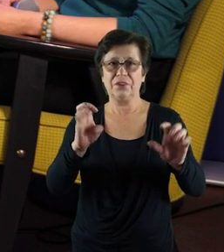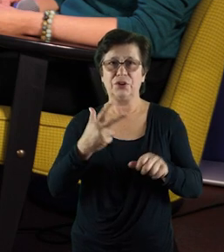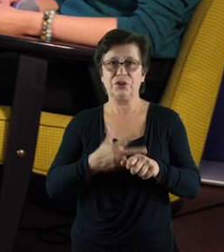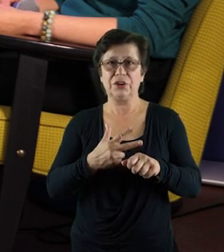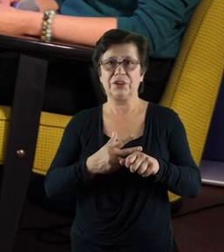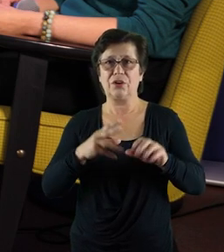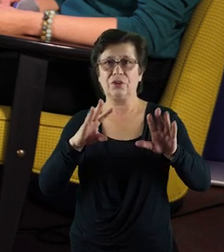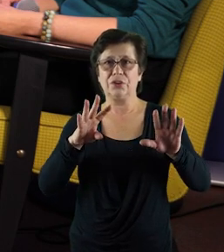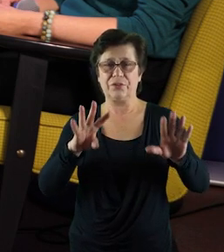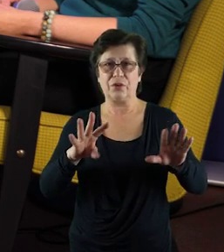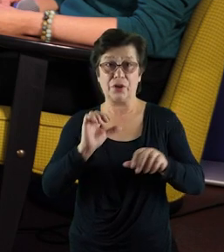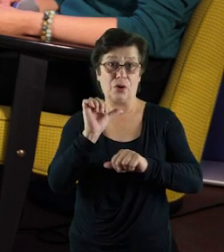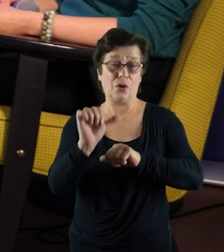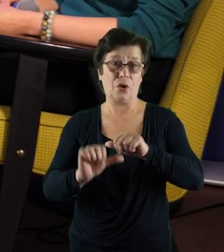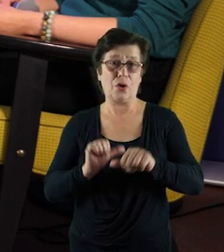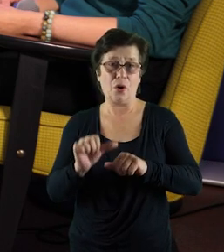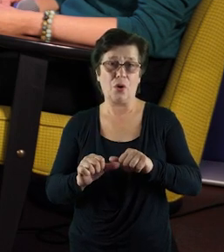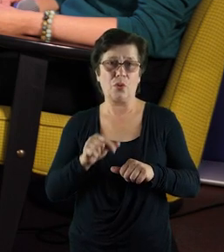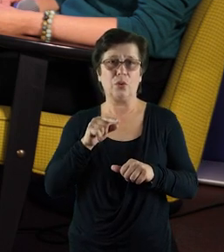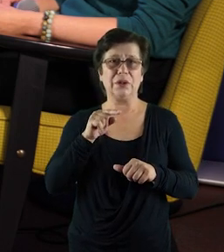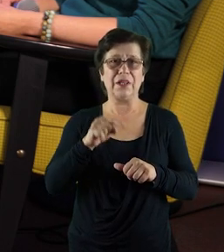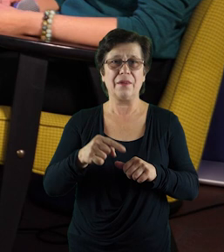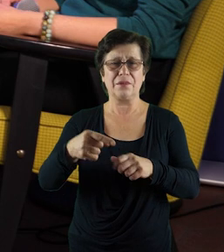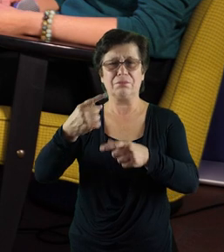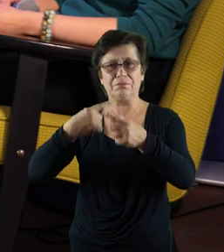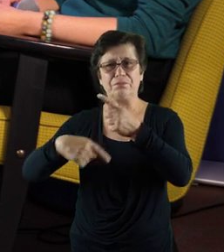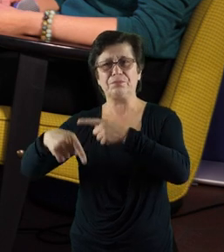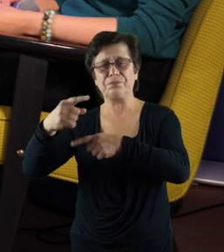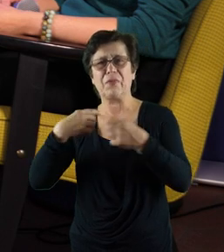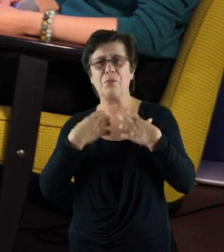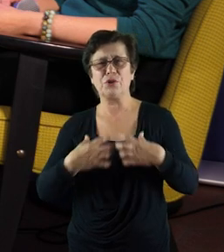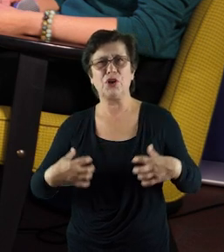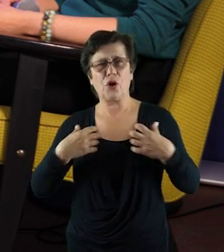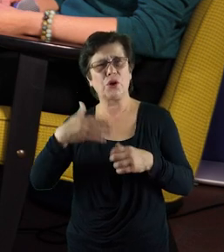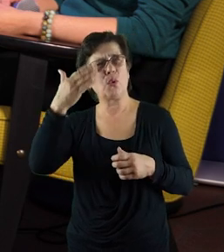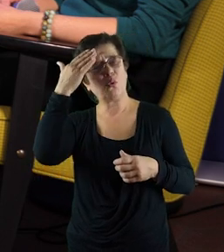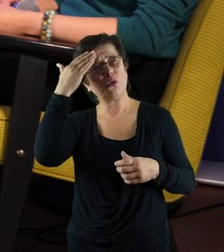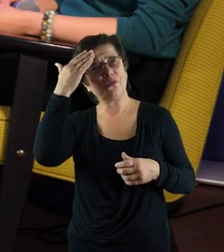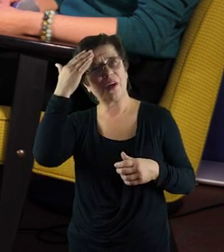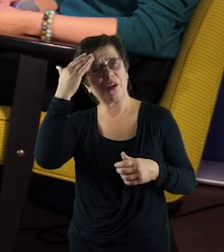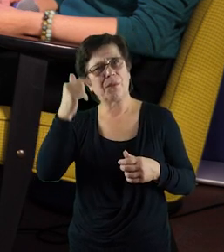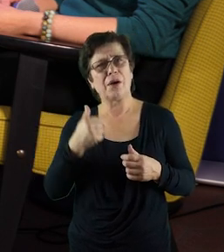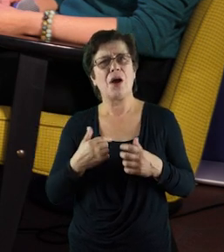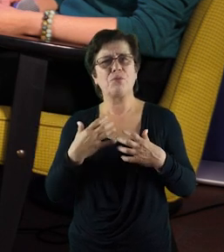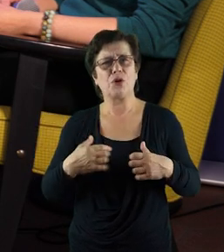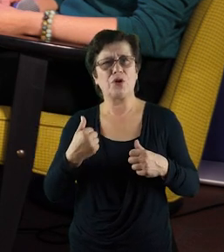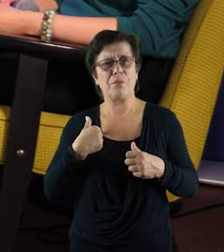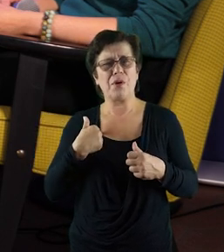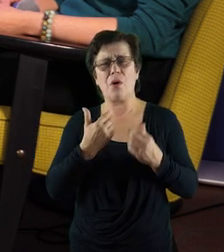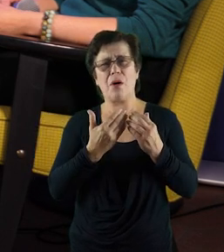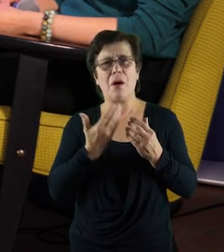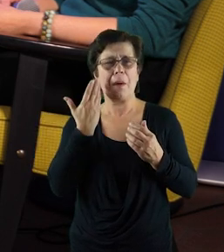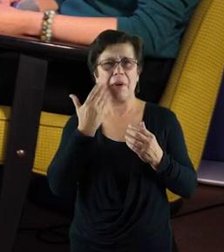39, przepraszam. I jakby ten cykl przyrody on sobie coraz bardziej uświadamiał i tej przyrody było też później coraz więcej, więc